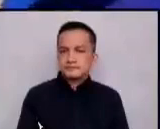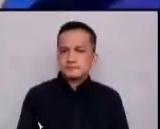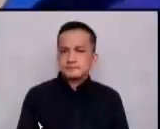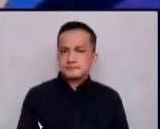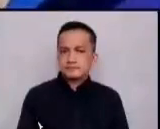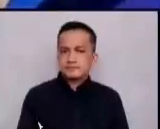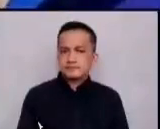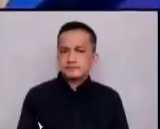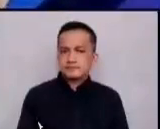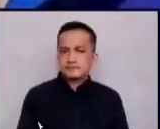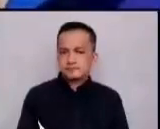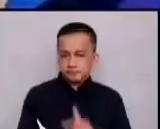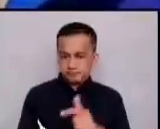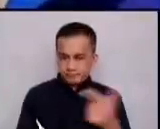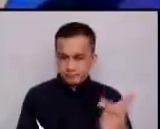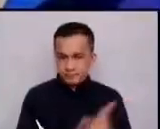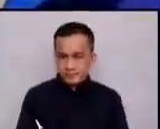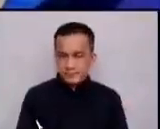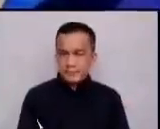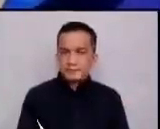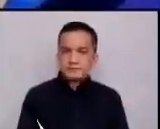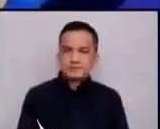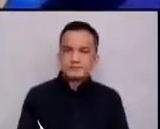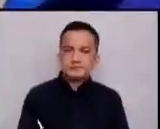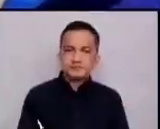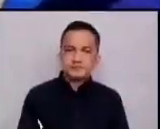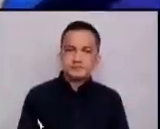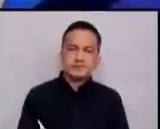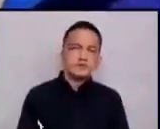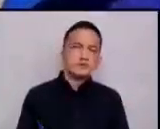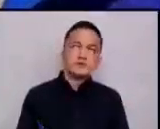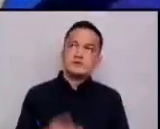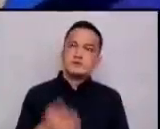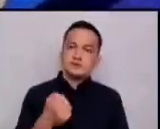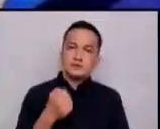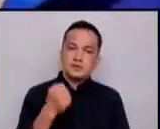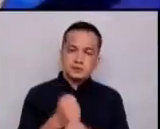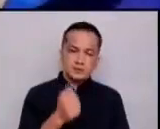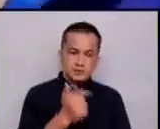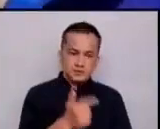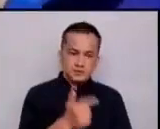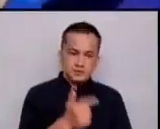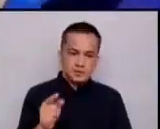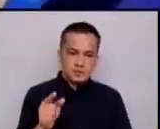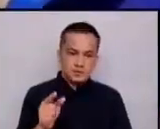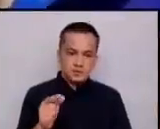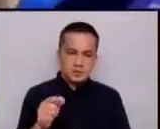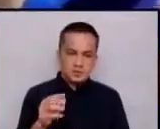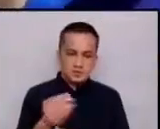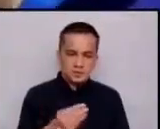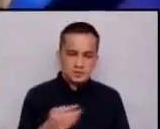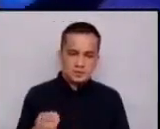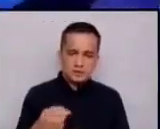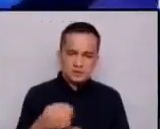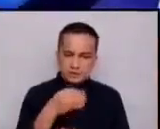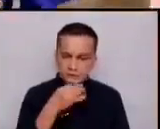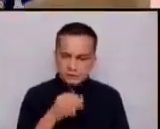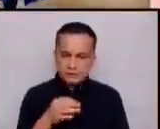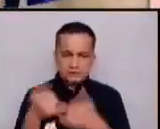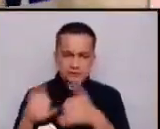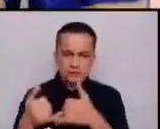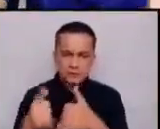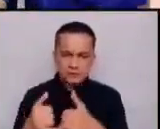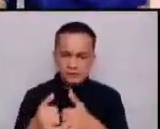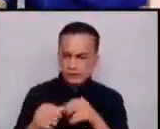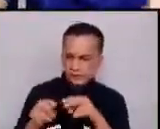Ano lang yun eh, year 2021, baka mga March. Kasi mahilig siya talaga maglaro. Makikita mo,